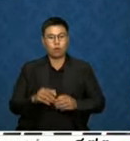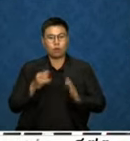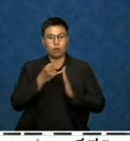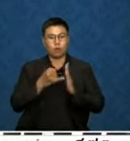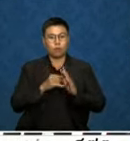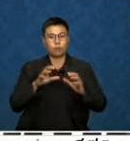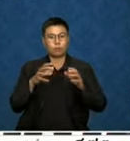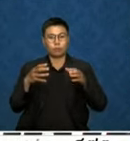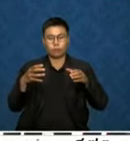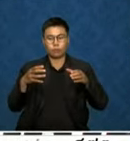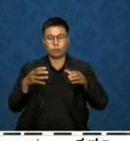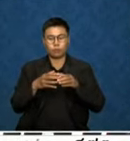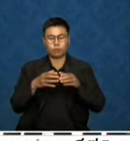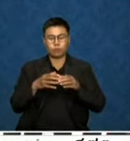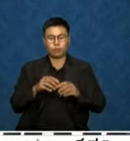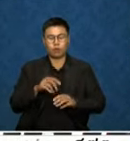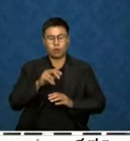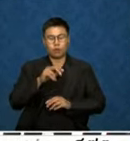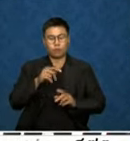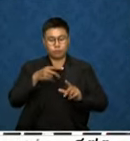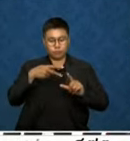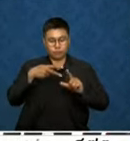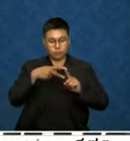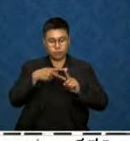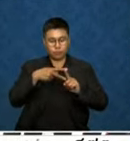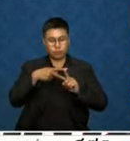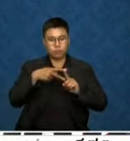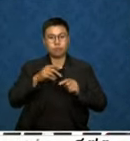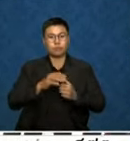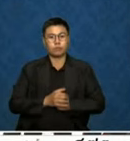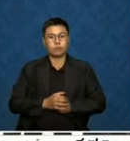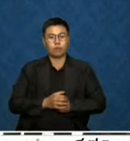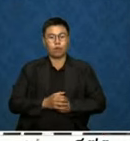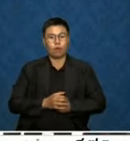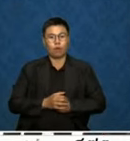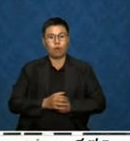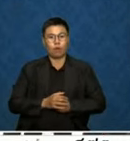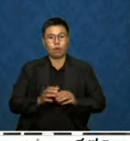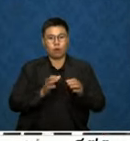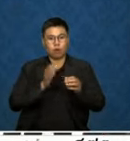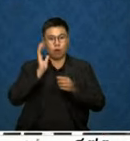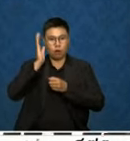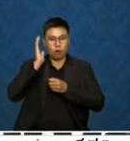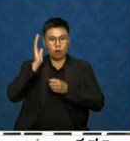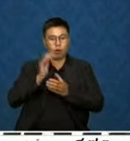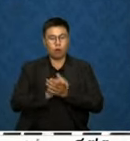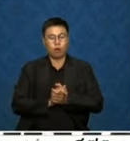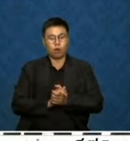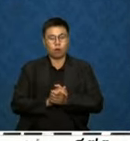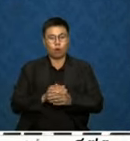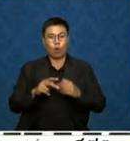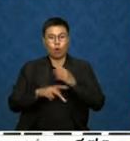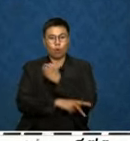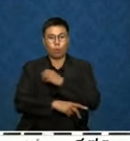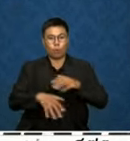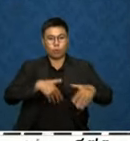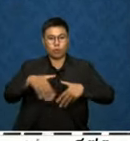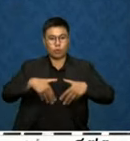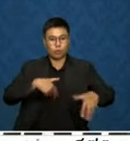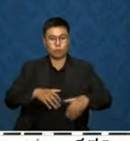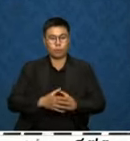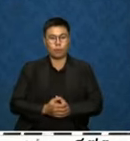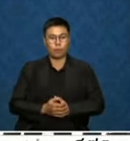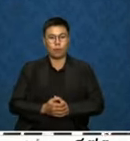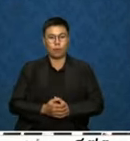พรรคประชาชนครับวันนี้ผมขอร่วมอภิปรายยัตติด่วนการขายตรงอันเป็นการช่อโกงประชาชนครับ